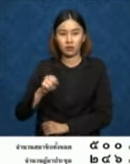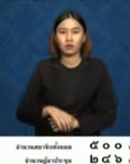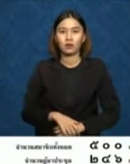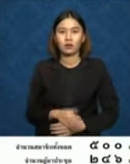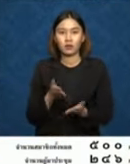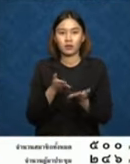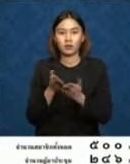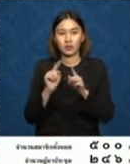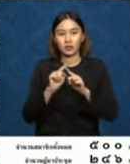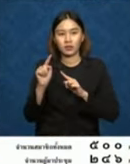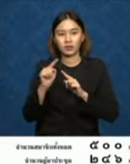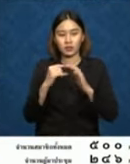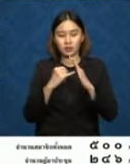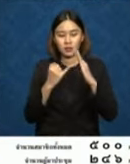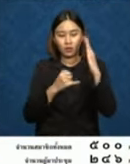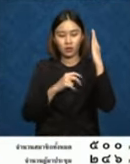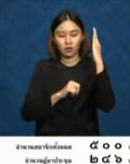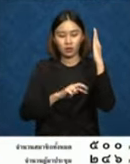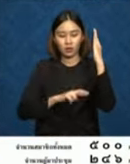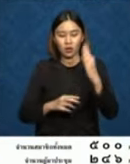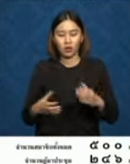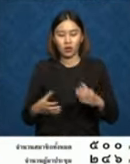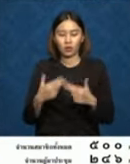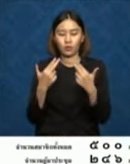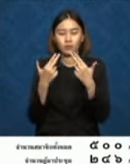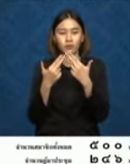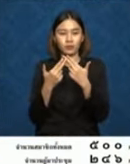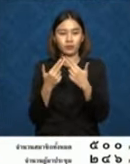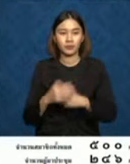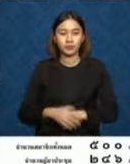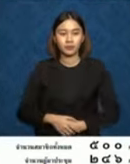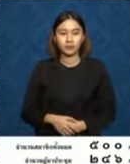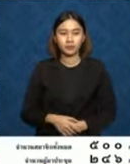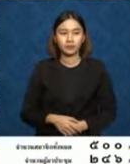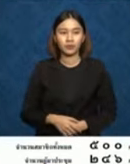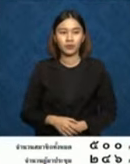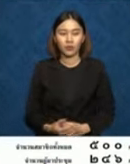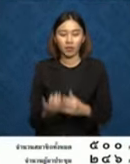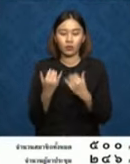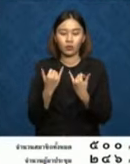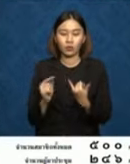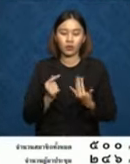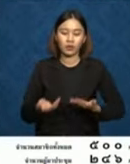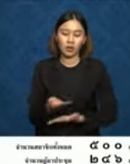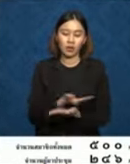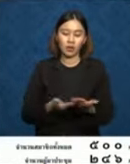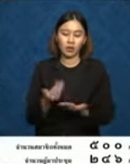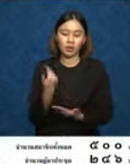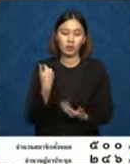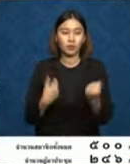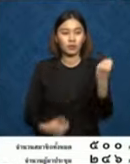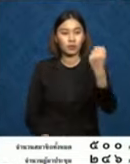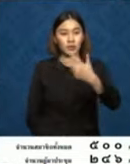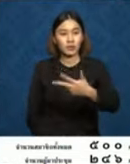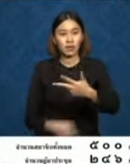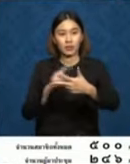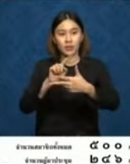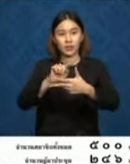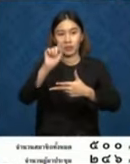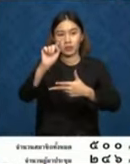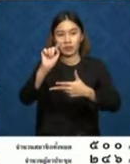ต1จังหวัดนราธิวาสพรรครวมไทยสร้างชาติครับท่านประธานครับวันนี้ผมขอหารือ3เรื่องครับท่านประธานเรื่อง